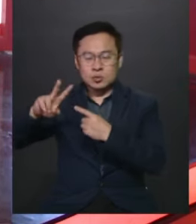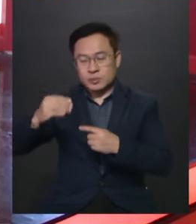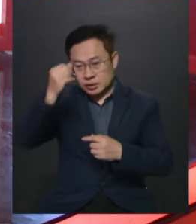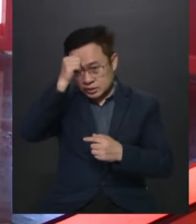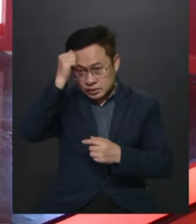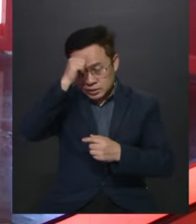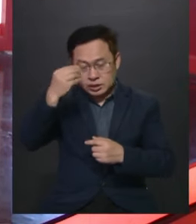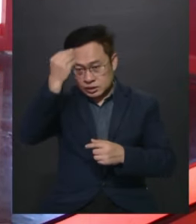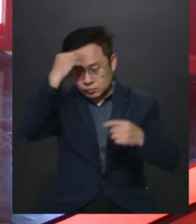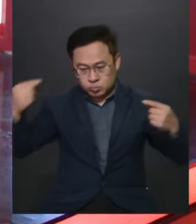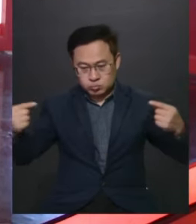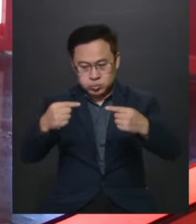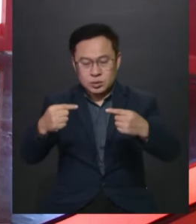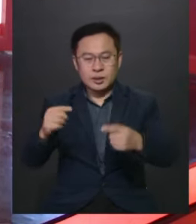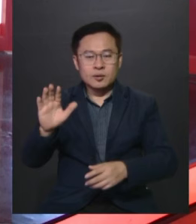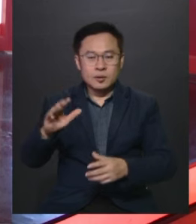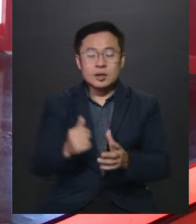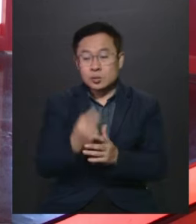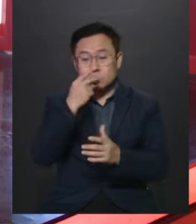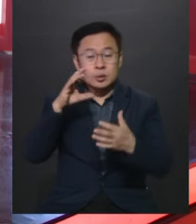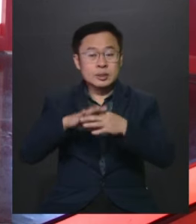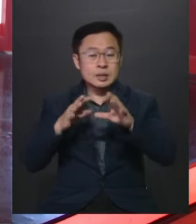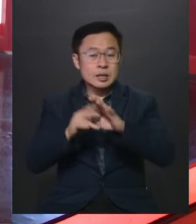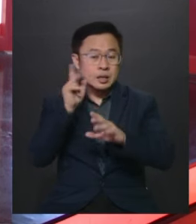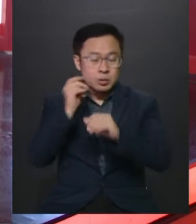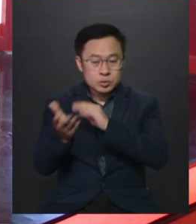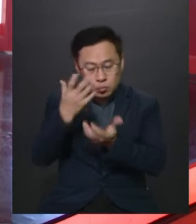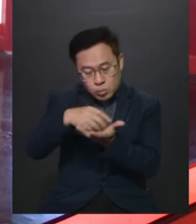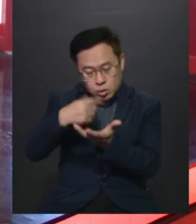แล้วก็รวมถึงอัปเดตผลการแข่งขันแล้วก็รวมถึงผลงานทัพนักกีฬ